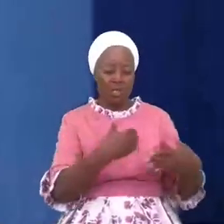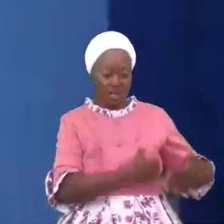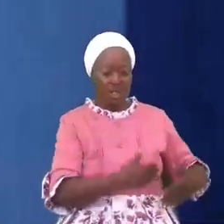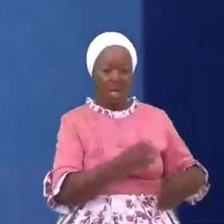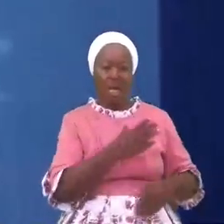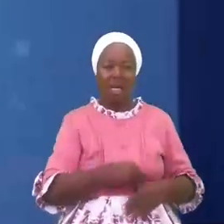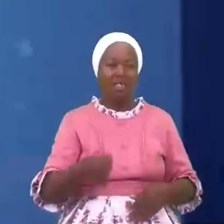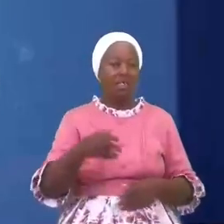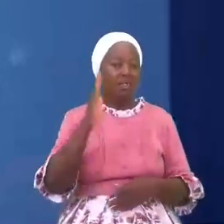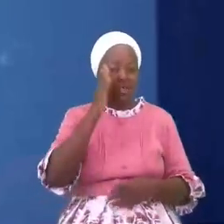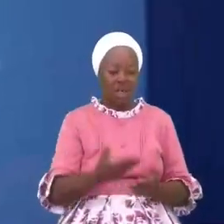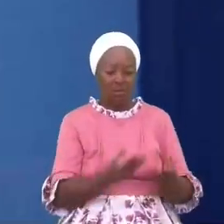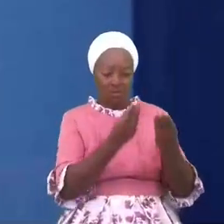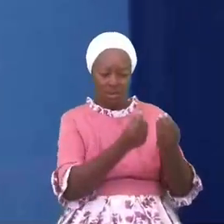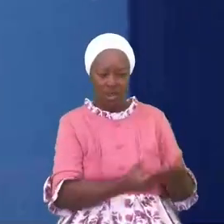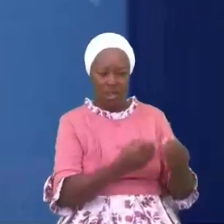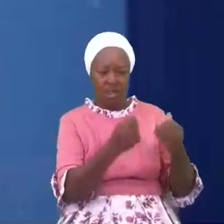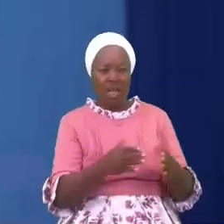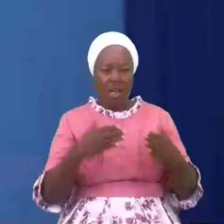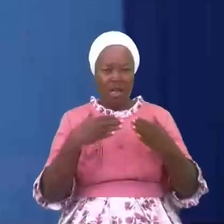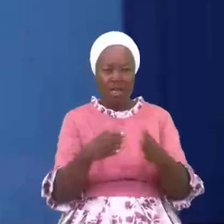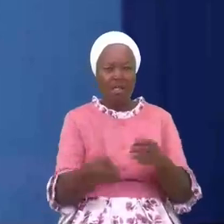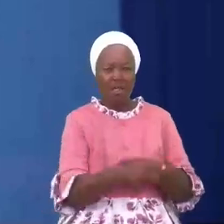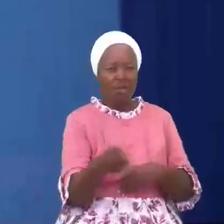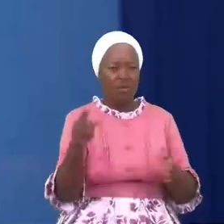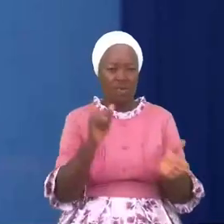les brebis qui allaitent.